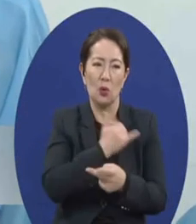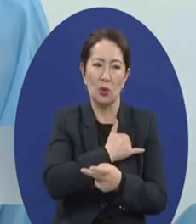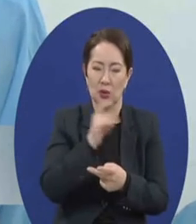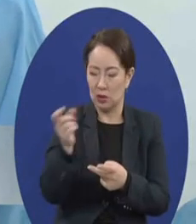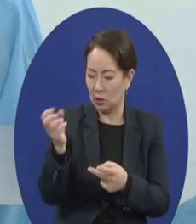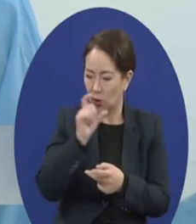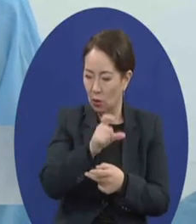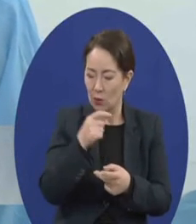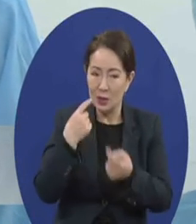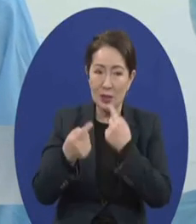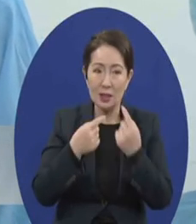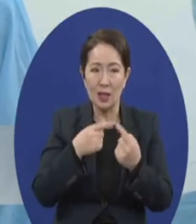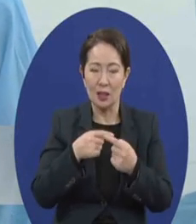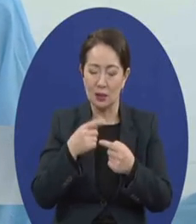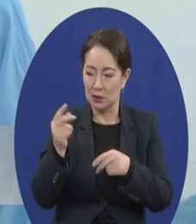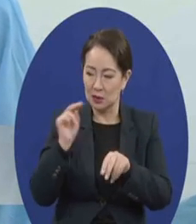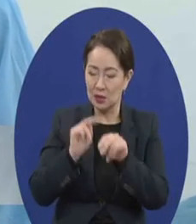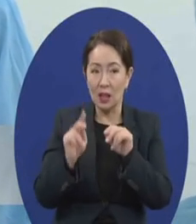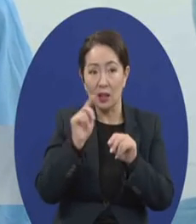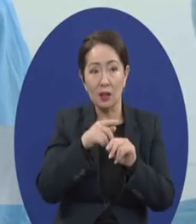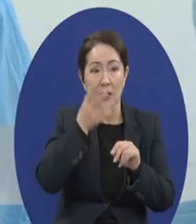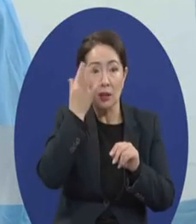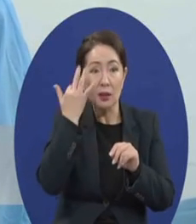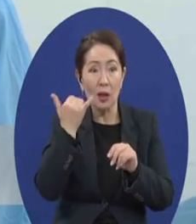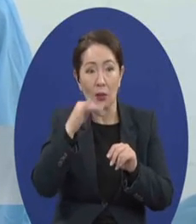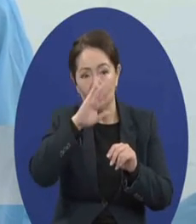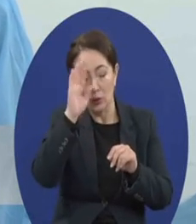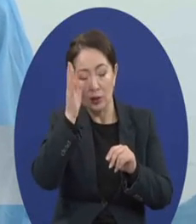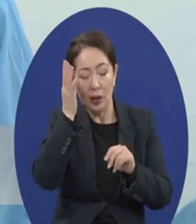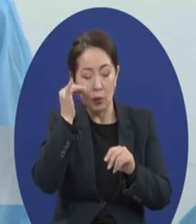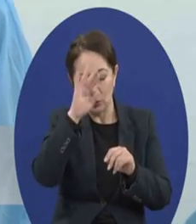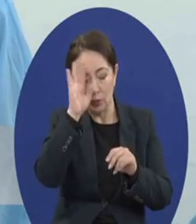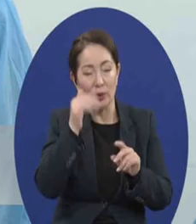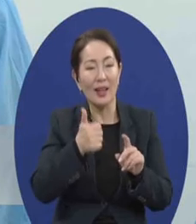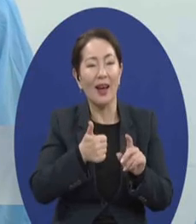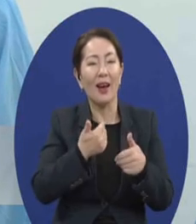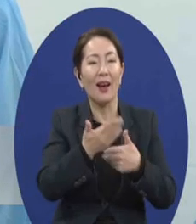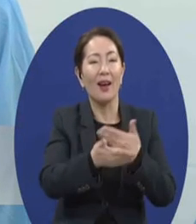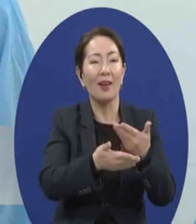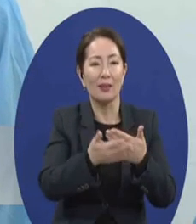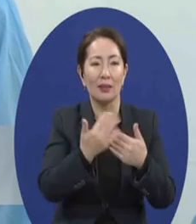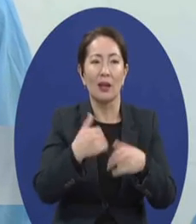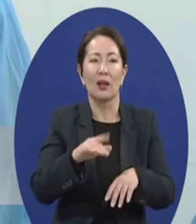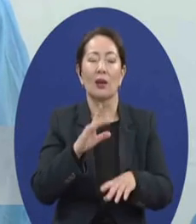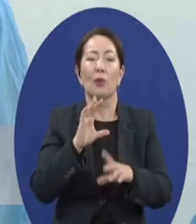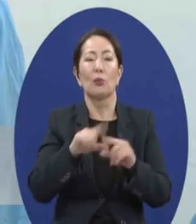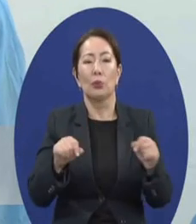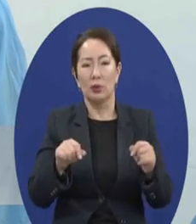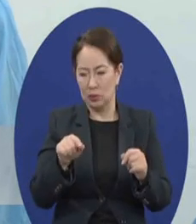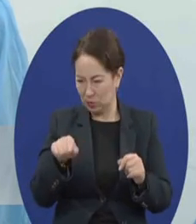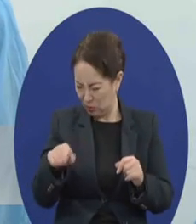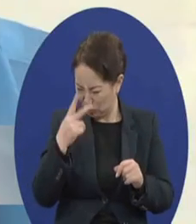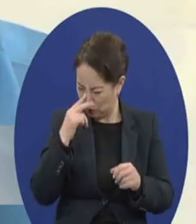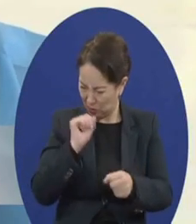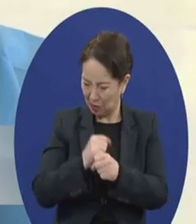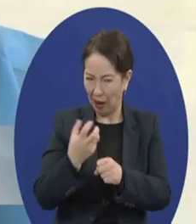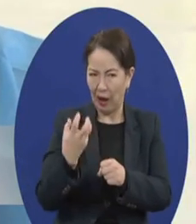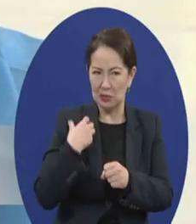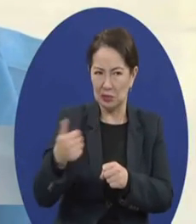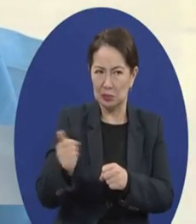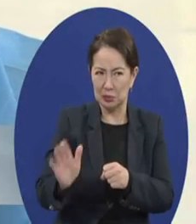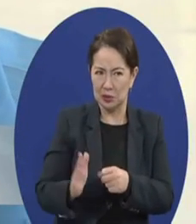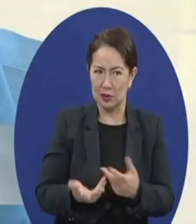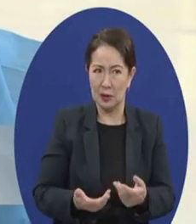хэлж байна. Нэг ирээд шалгахлаар нэг 5 хоног дулаанаа өгчөөд тэгээд буцаа авчдаг. Энэ бол зөвхөн хариуцлах асуудал ярагдчих.